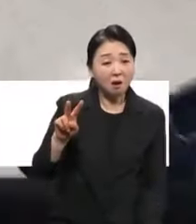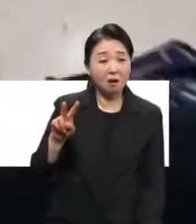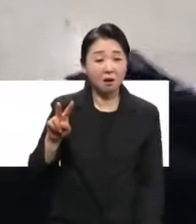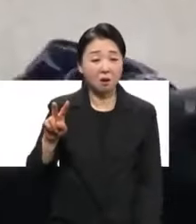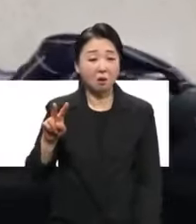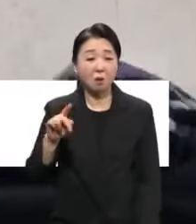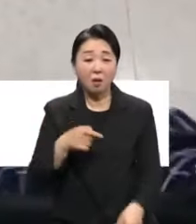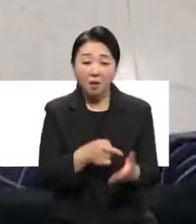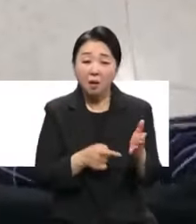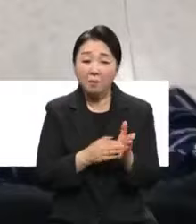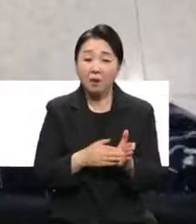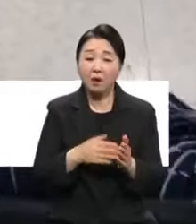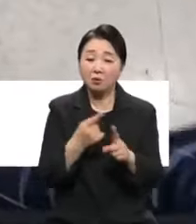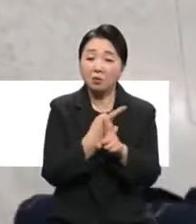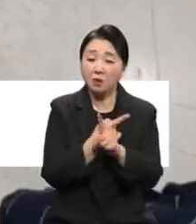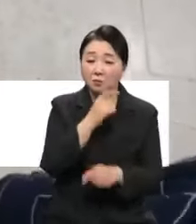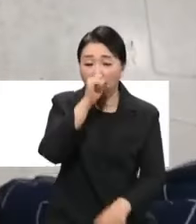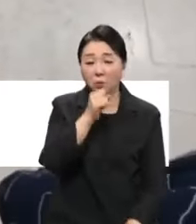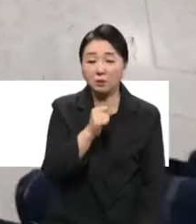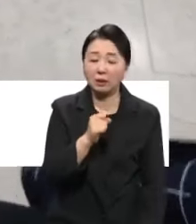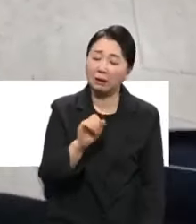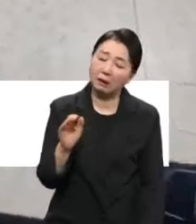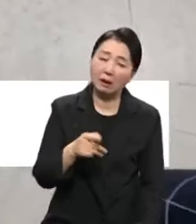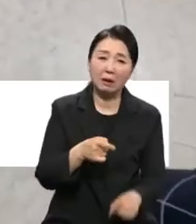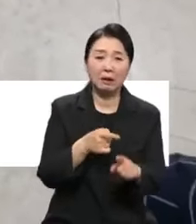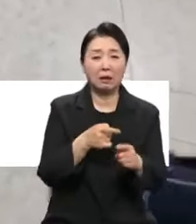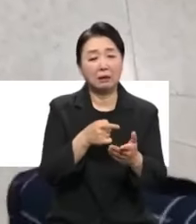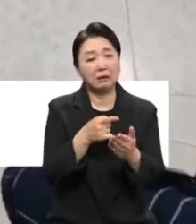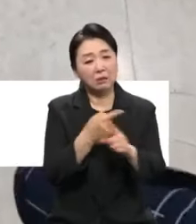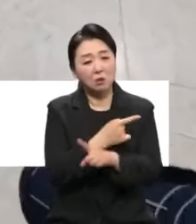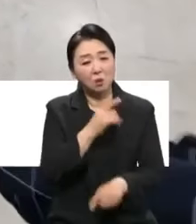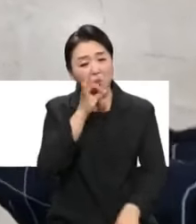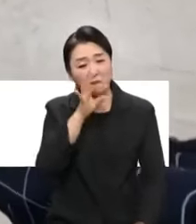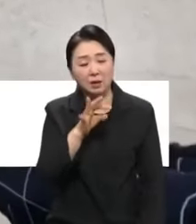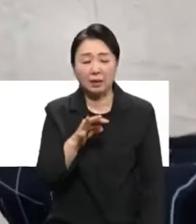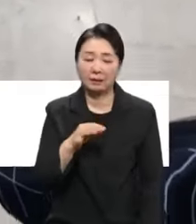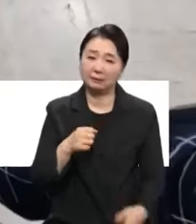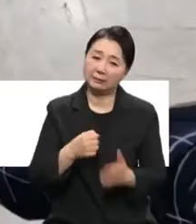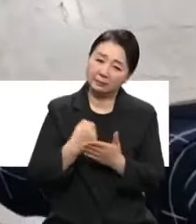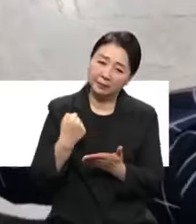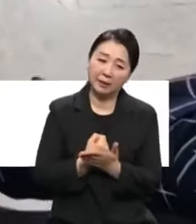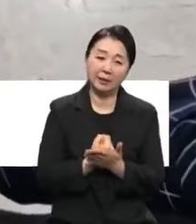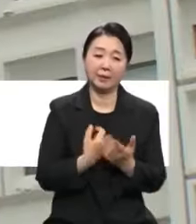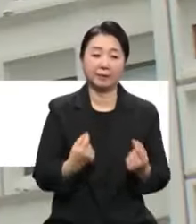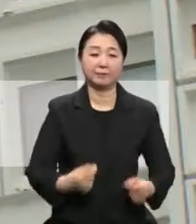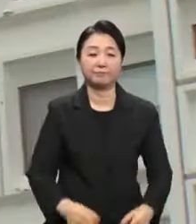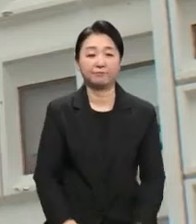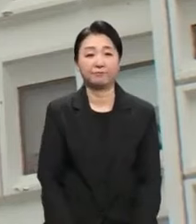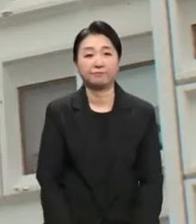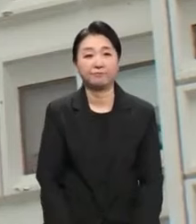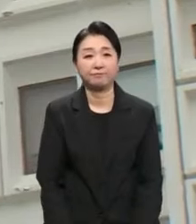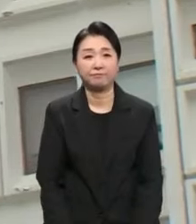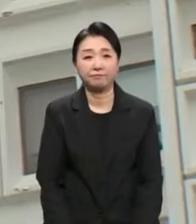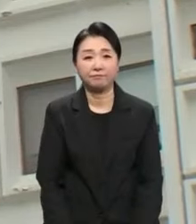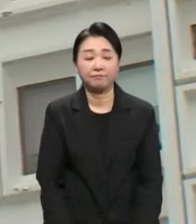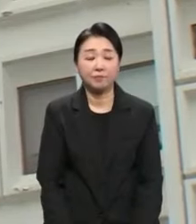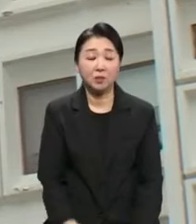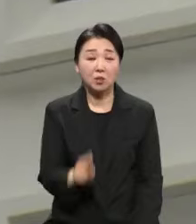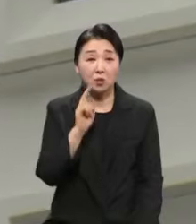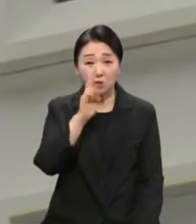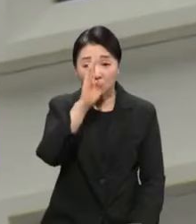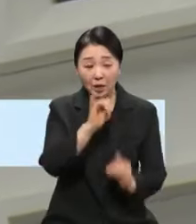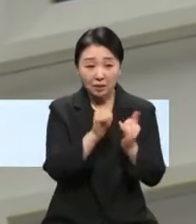걸 피하고 그걸 치료받았는데 그게 진행되지 않았다는 것이 좀 아쉬워요. 중환자실에 입원한